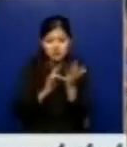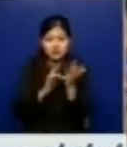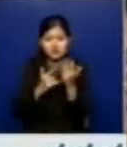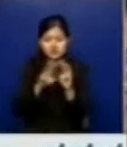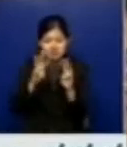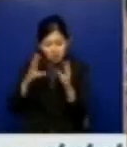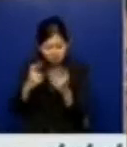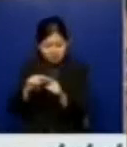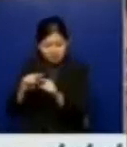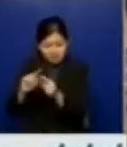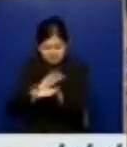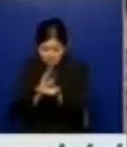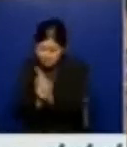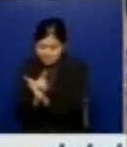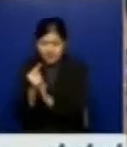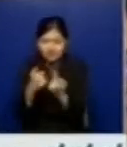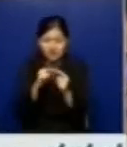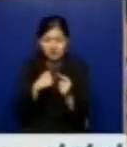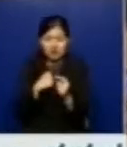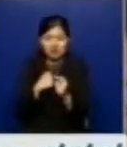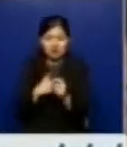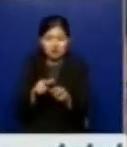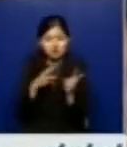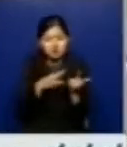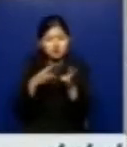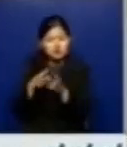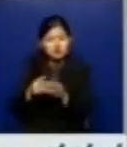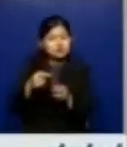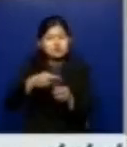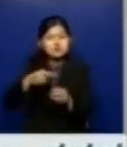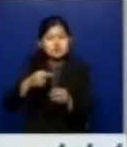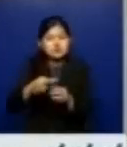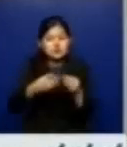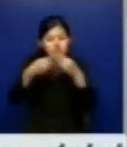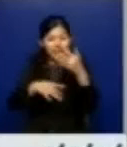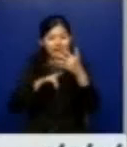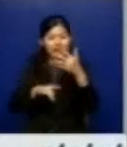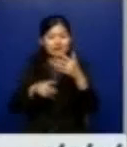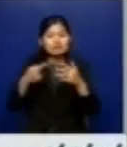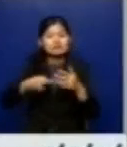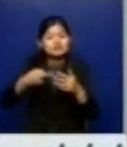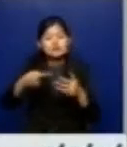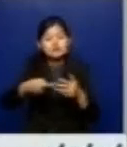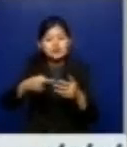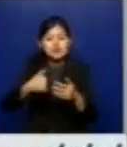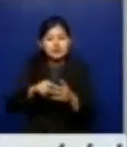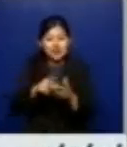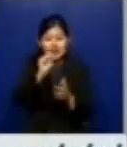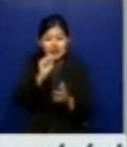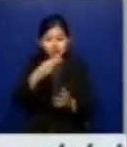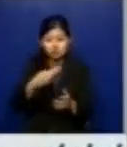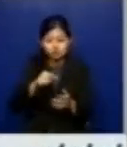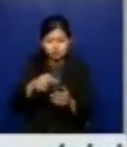มดแต่เรายังใช้แบบเดิมมี8สาระเหมือนเดิมทิศทางแบบเดิมการปรับเปลี่ยนเรื่องหลักสูตรการศึกษาไ